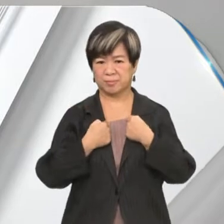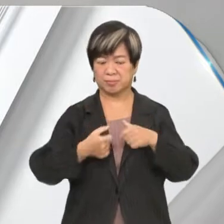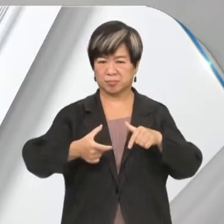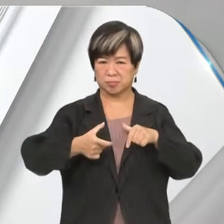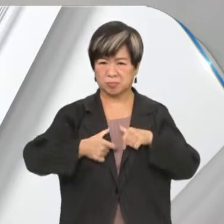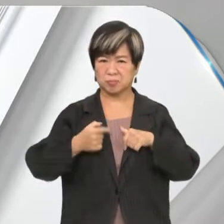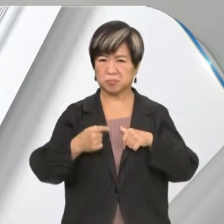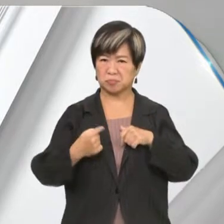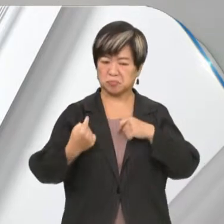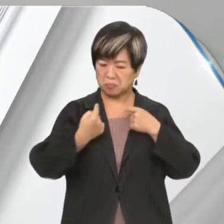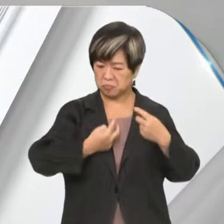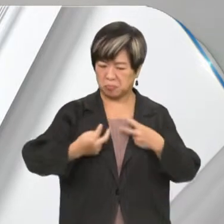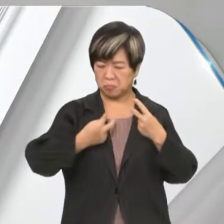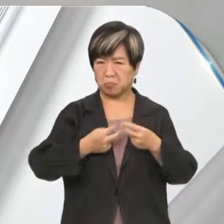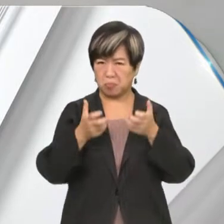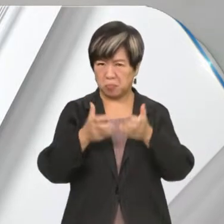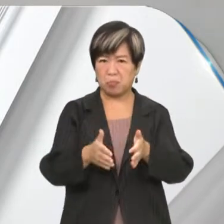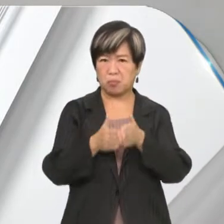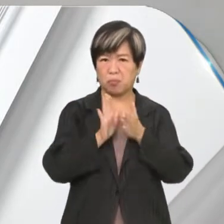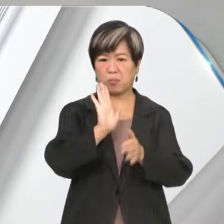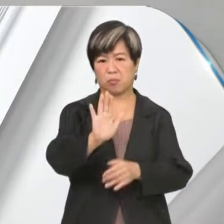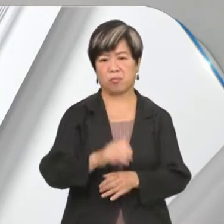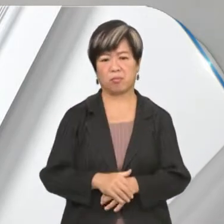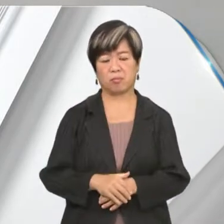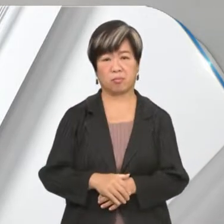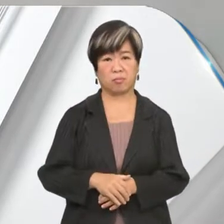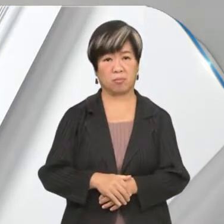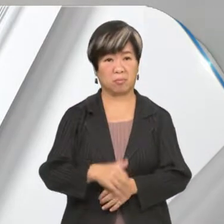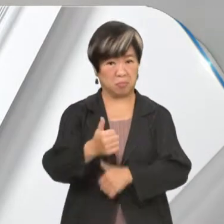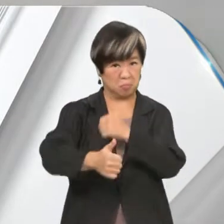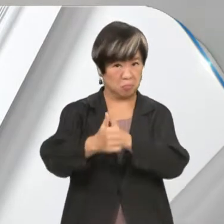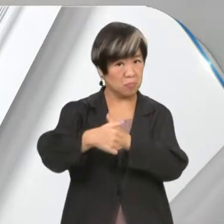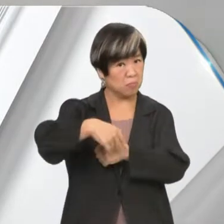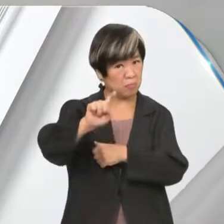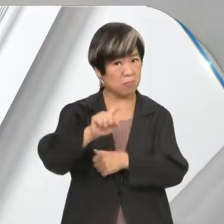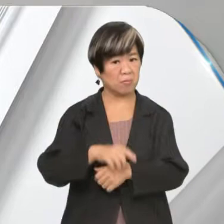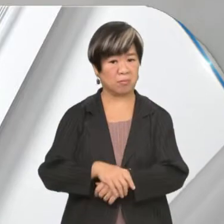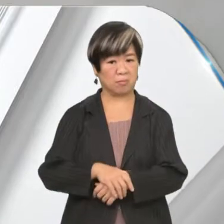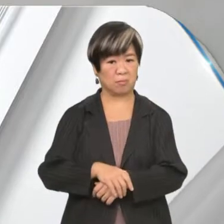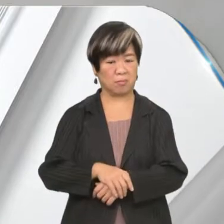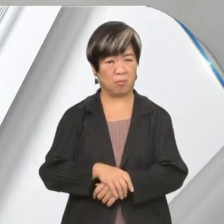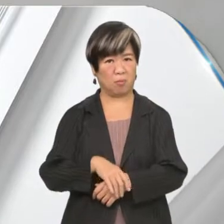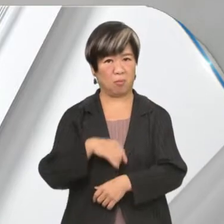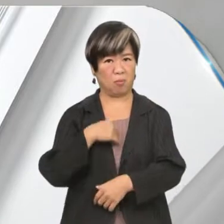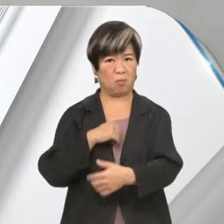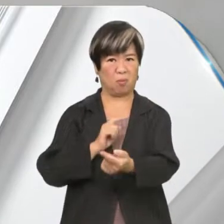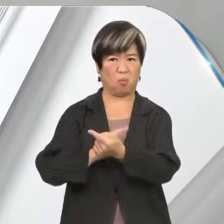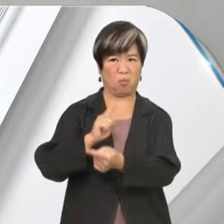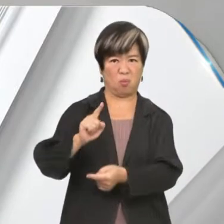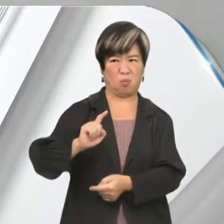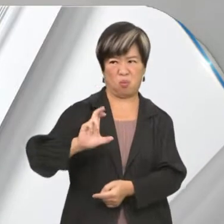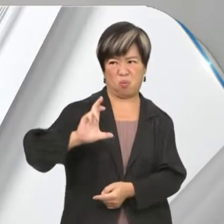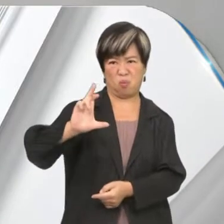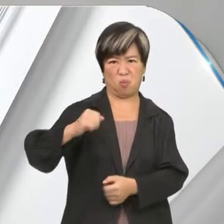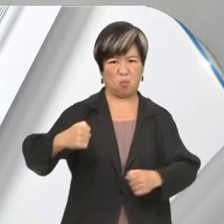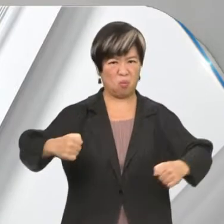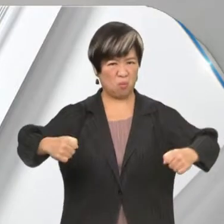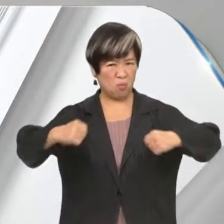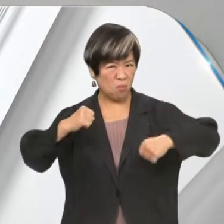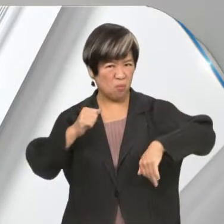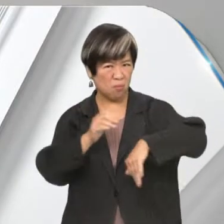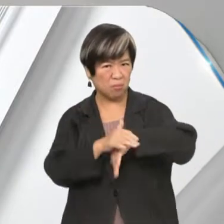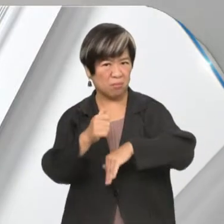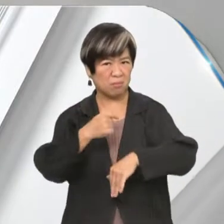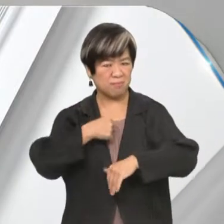磨练也是相当的多。就像我去比赛的时候，我会觉得我对手很厉害、很强，我会给我自